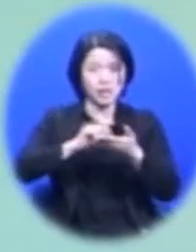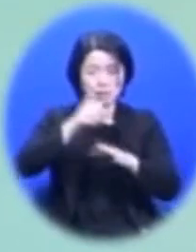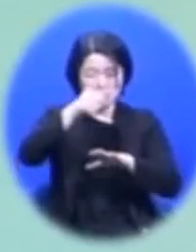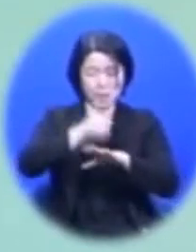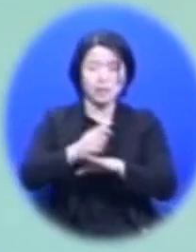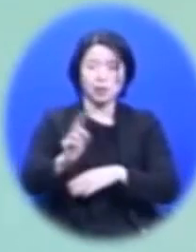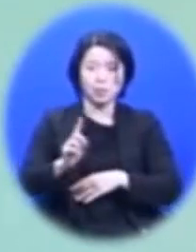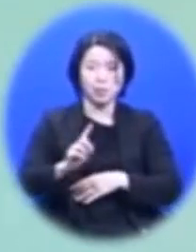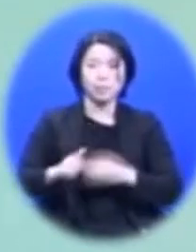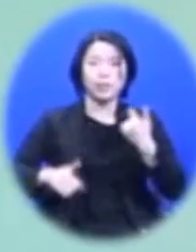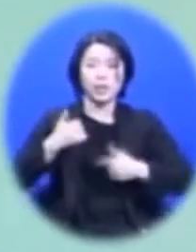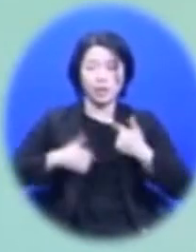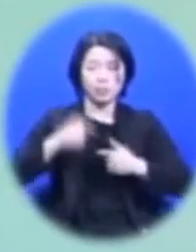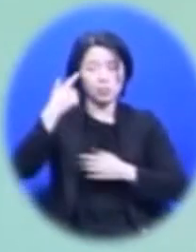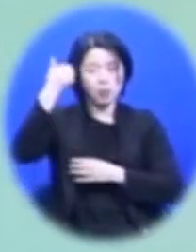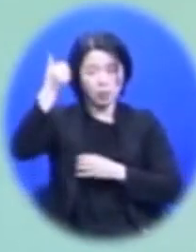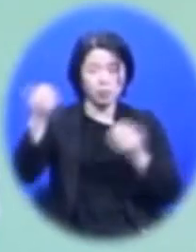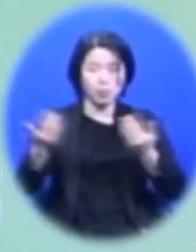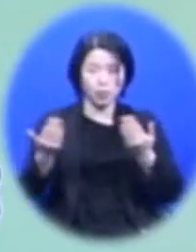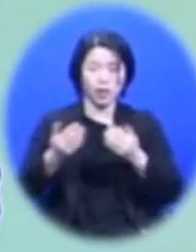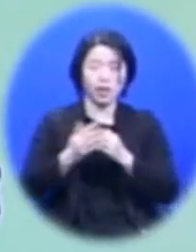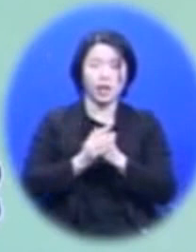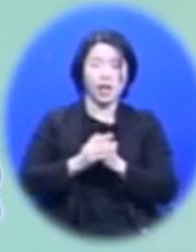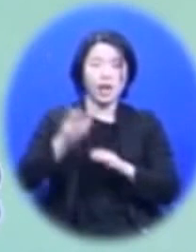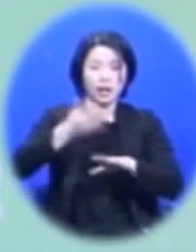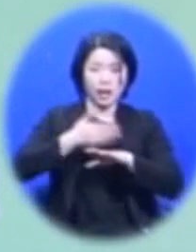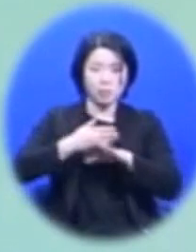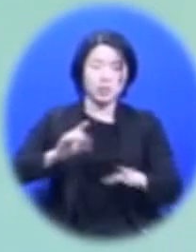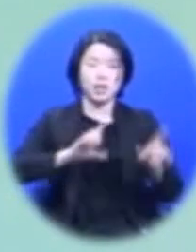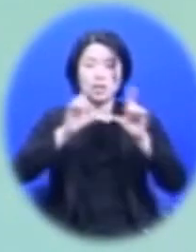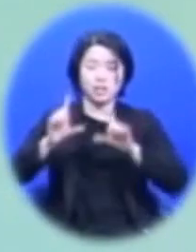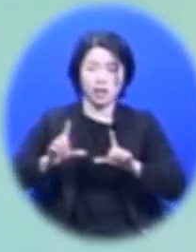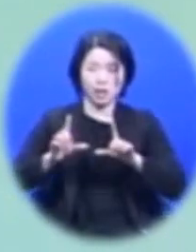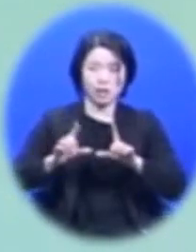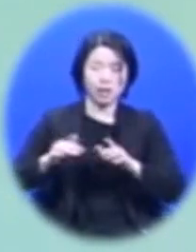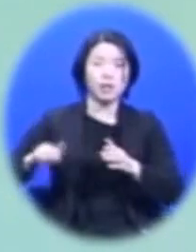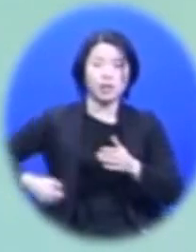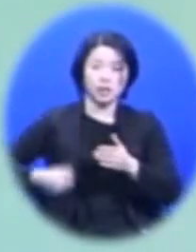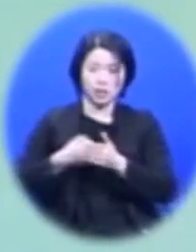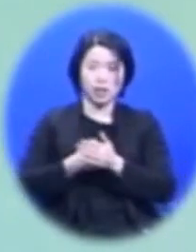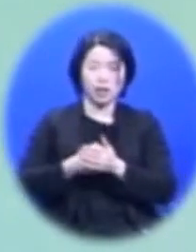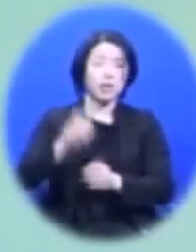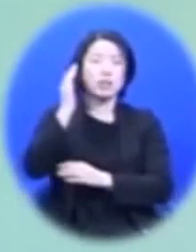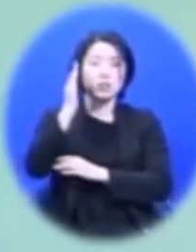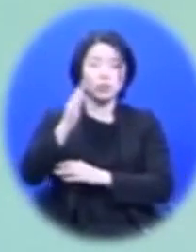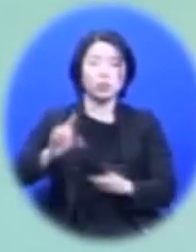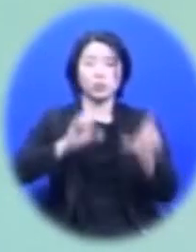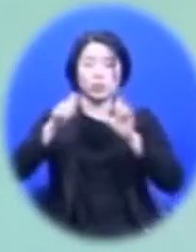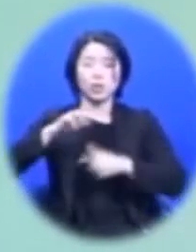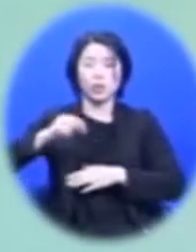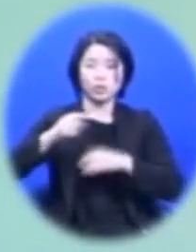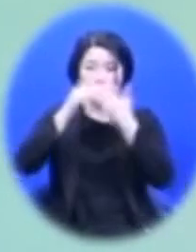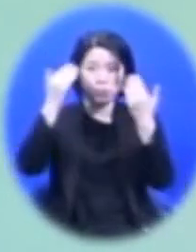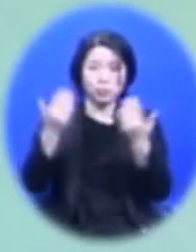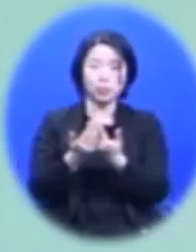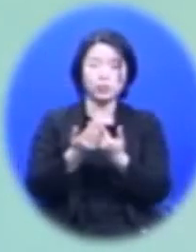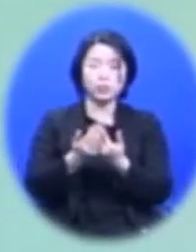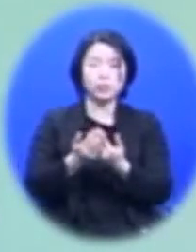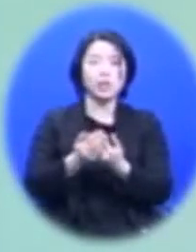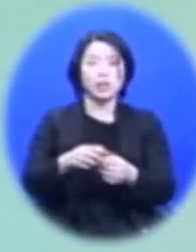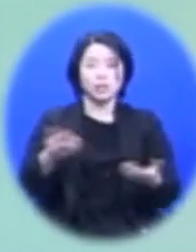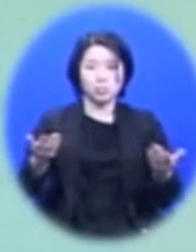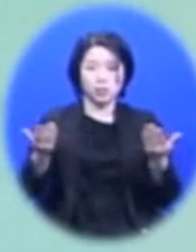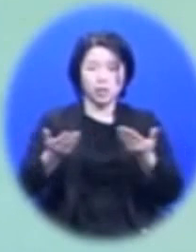마지막에 기쁨의 목회, 감사의 삶을 살아야 하겠다. 설교도 생활도 모든